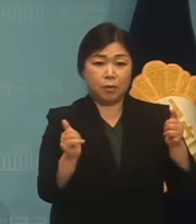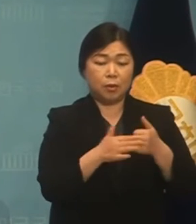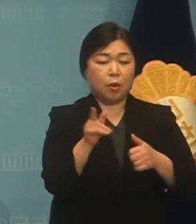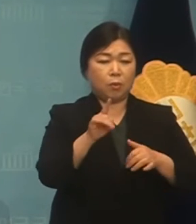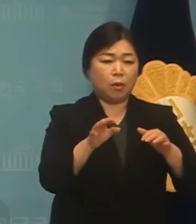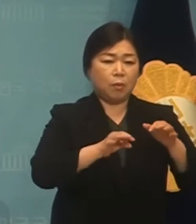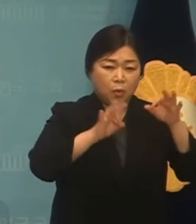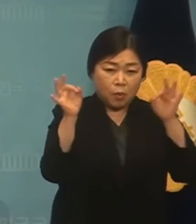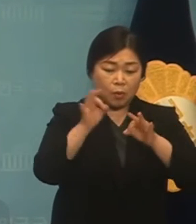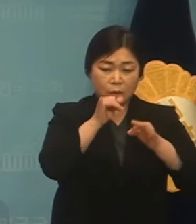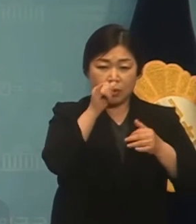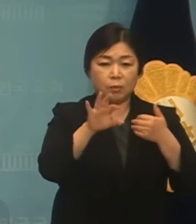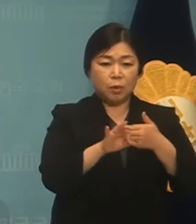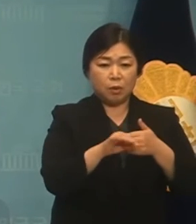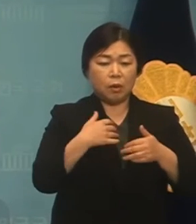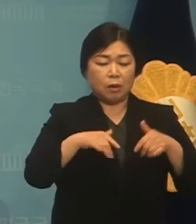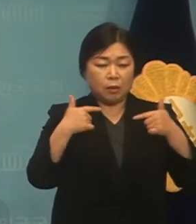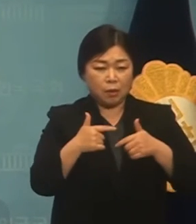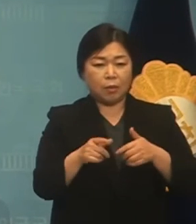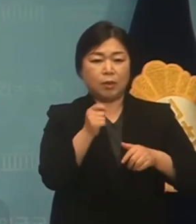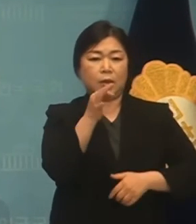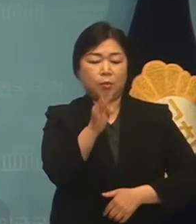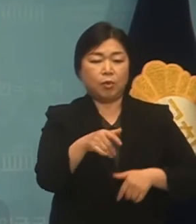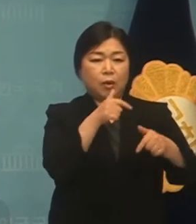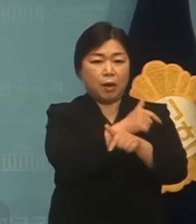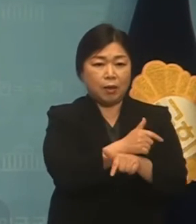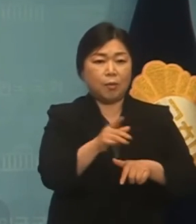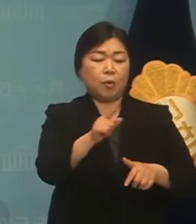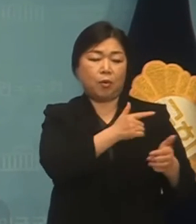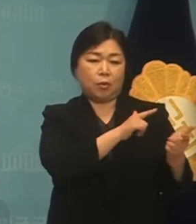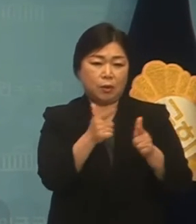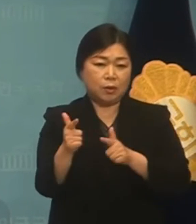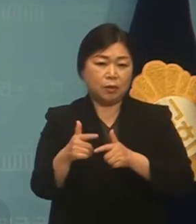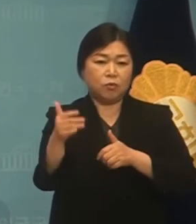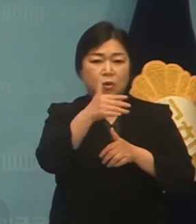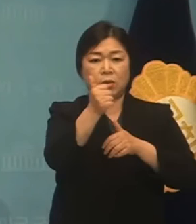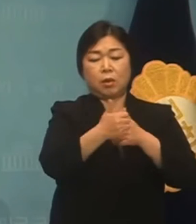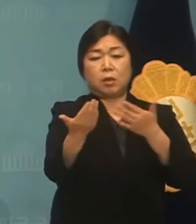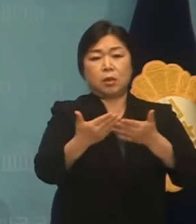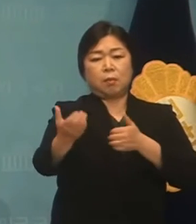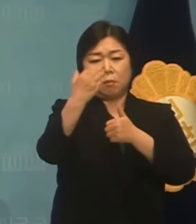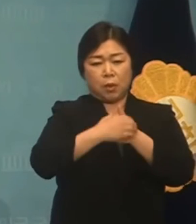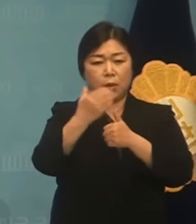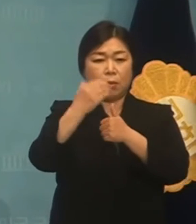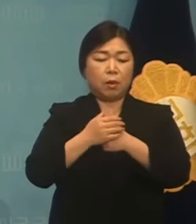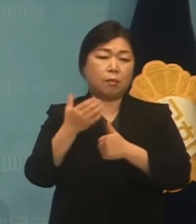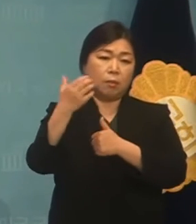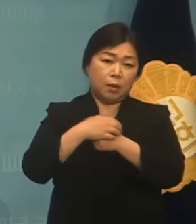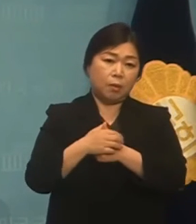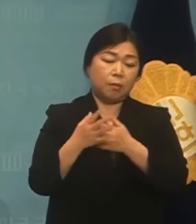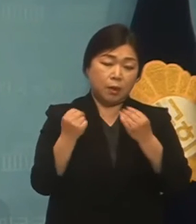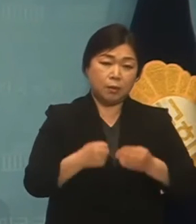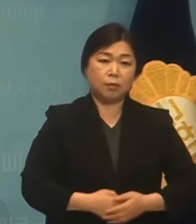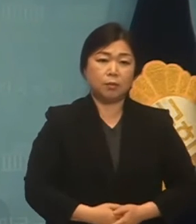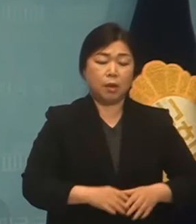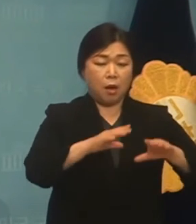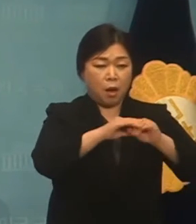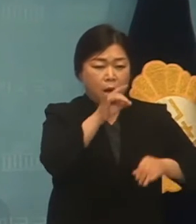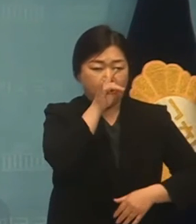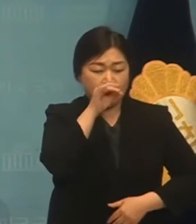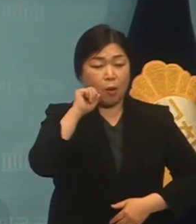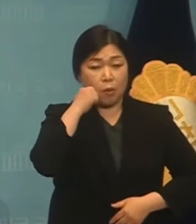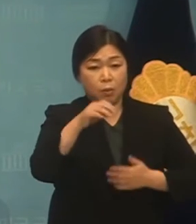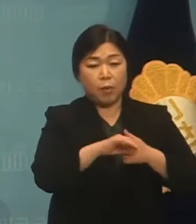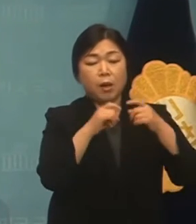저 원성동에게 국정조사 특위 TF의 간사와 위원장을 맡겨왔습니다. 해결이 어려운 사안들도